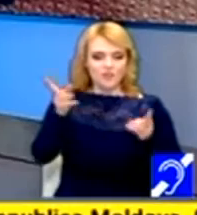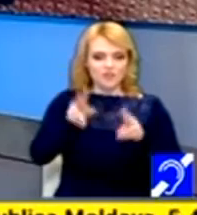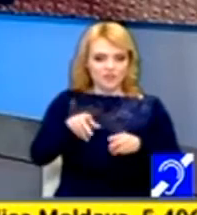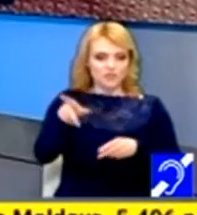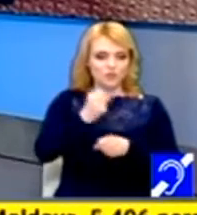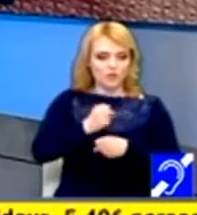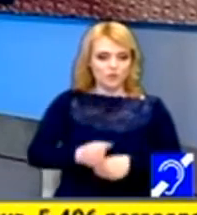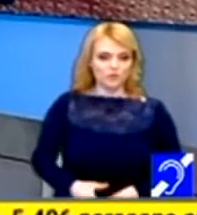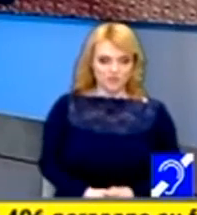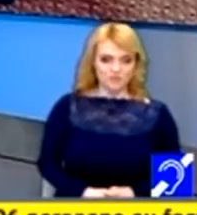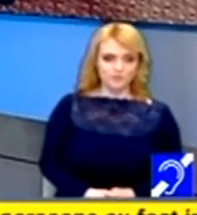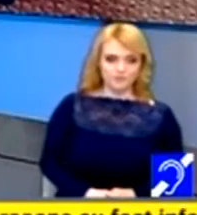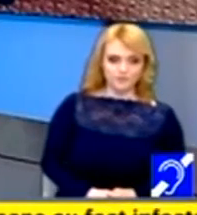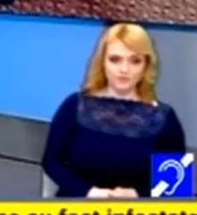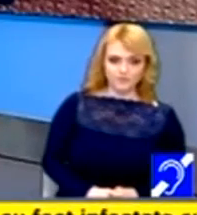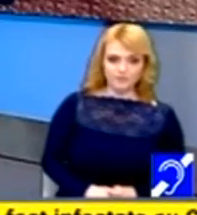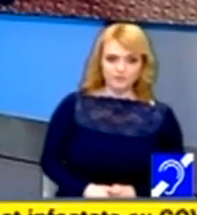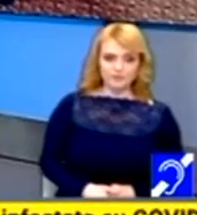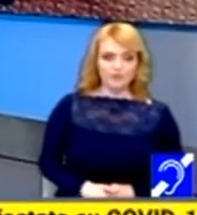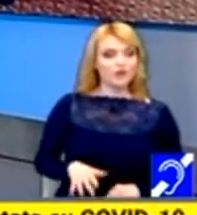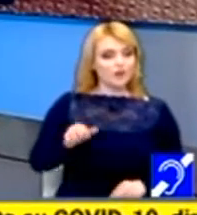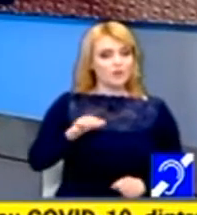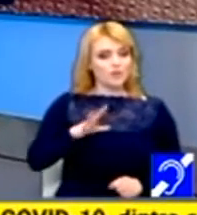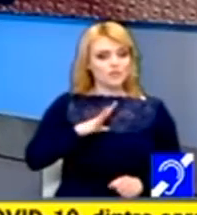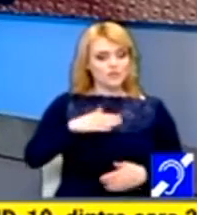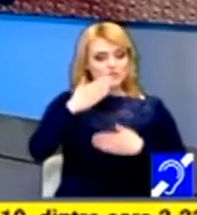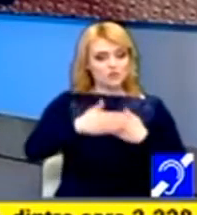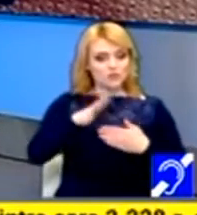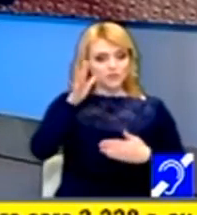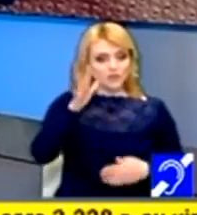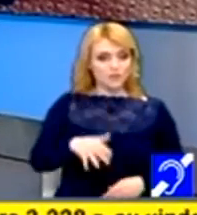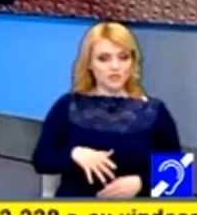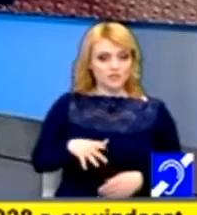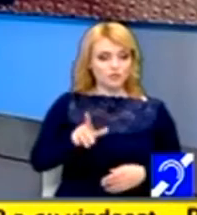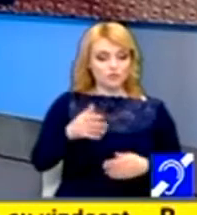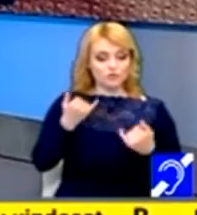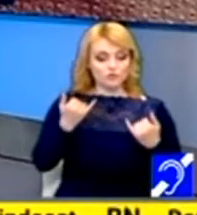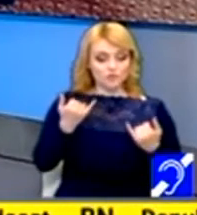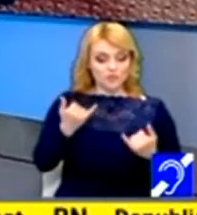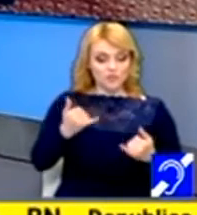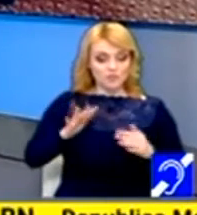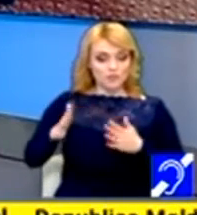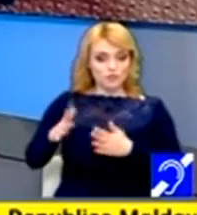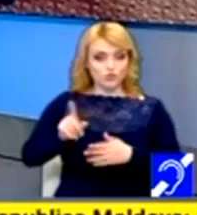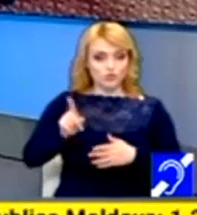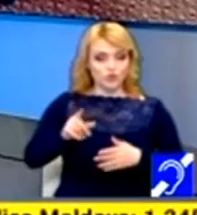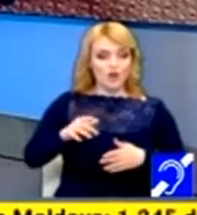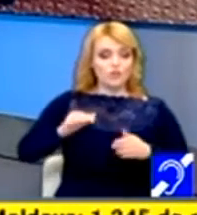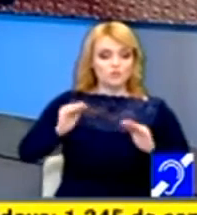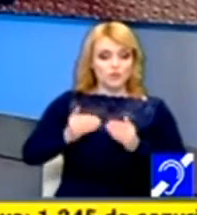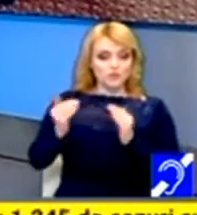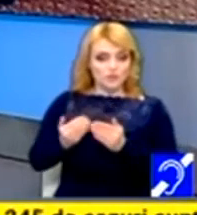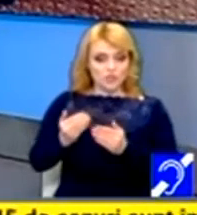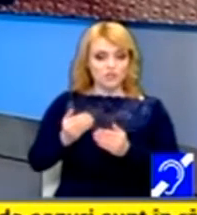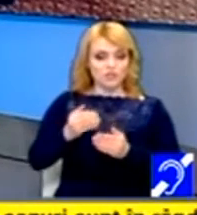șubrezesc alianța parlamentară, iar o moțiune de cenzură poate avea în curând șanse mari să fie votată. Experții susțin că din această